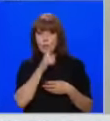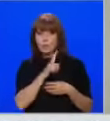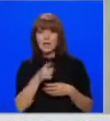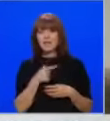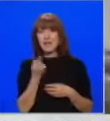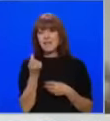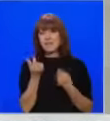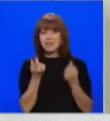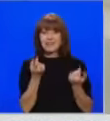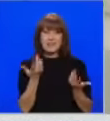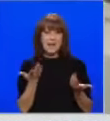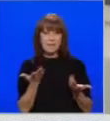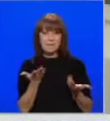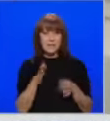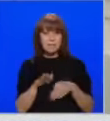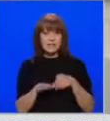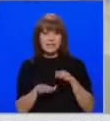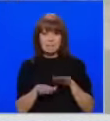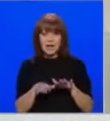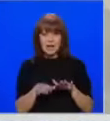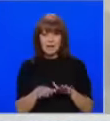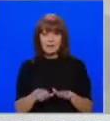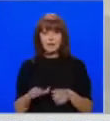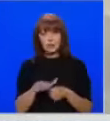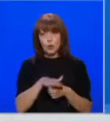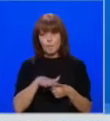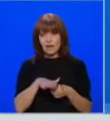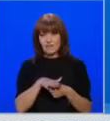дребни провинения, но е реабилитиран.